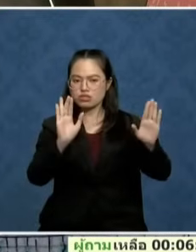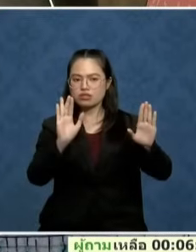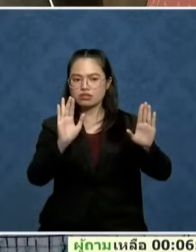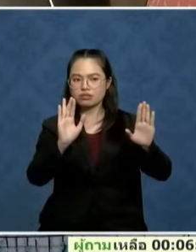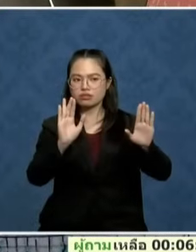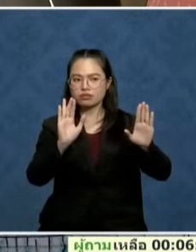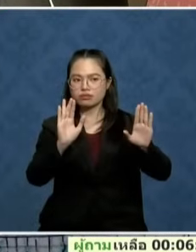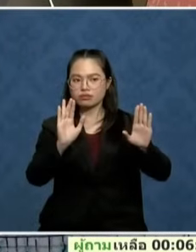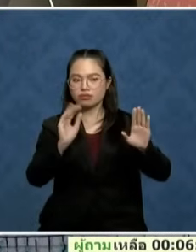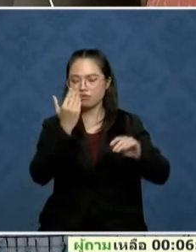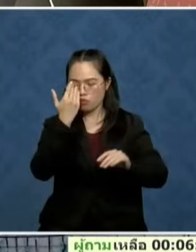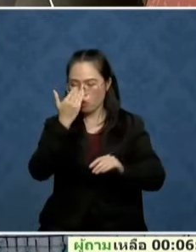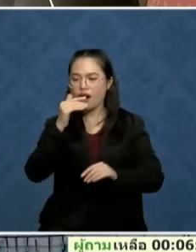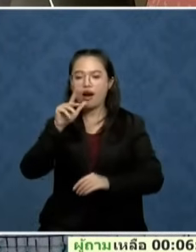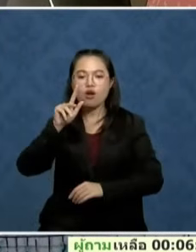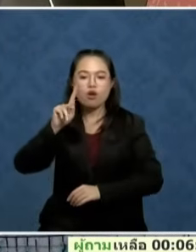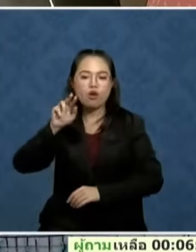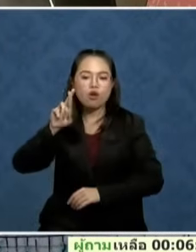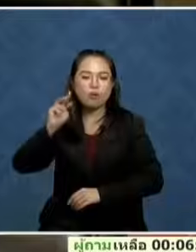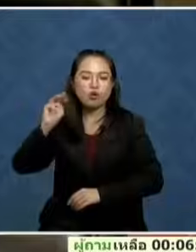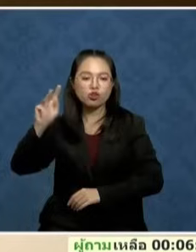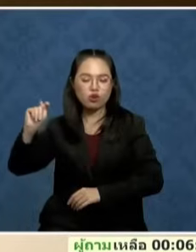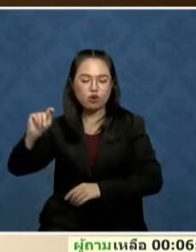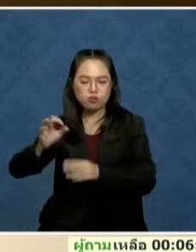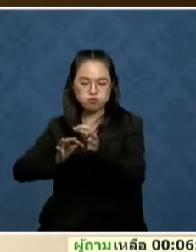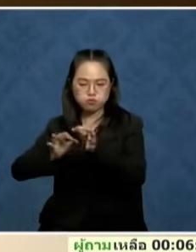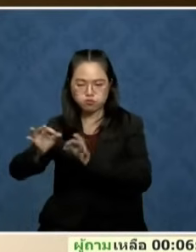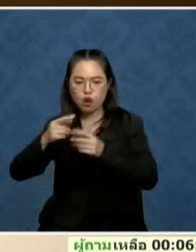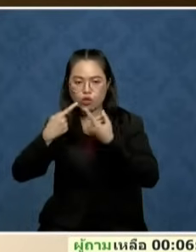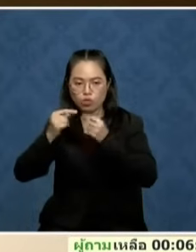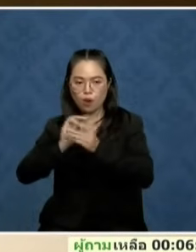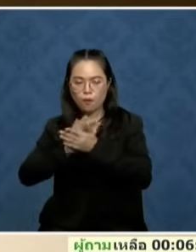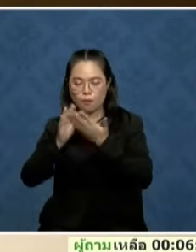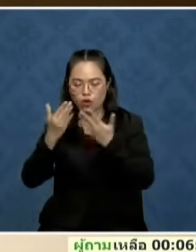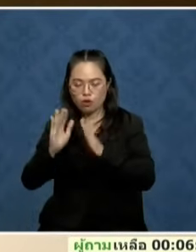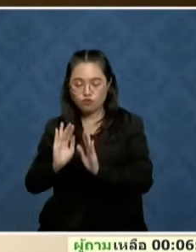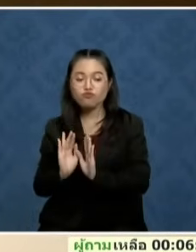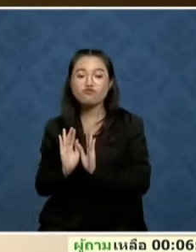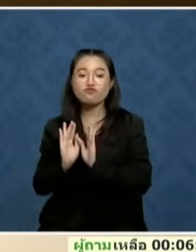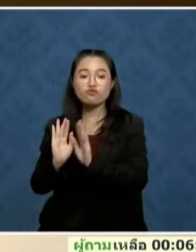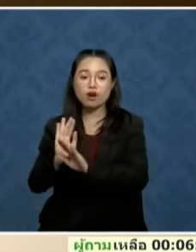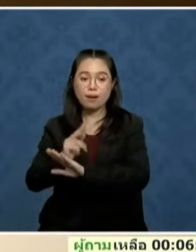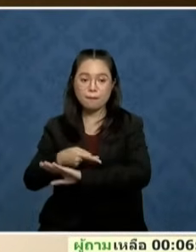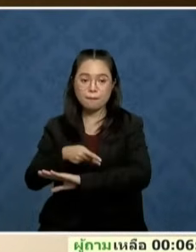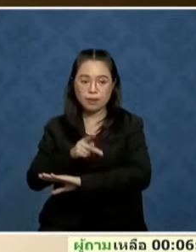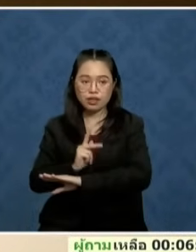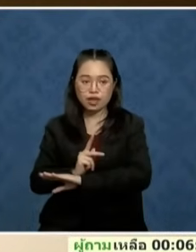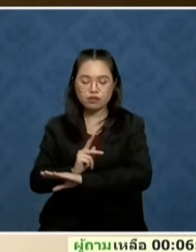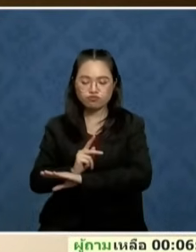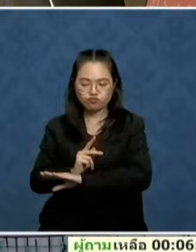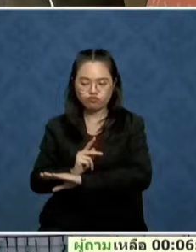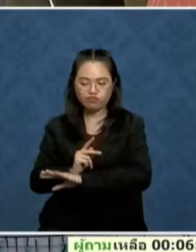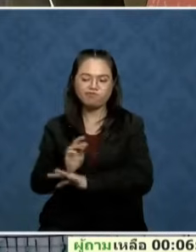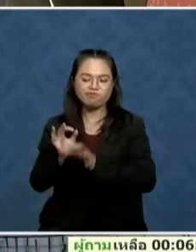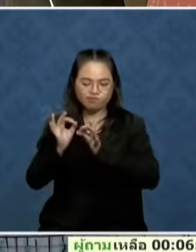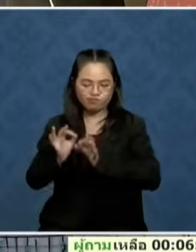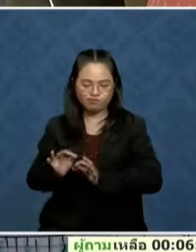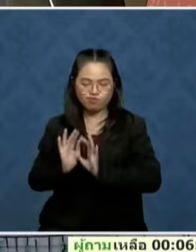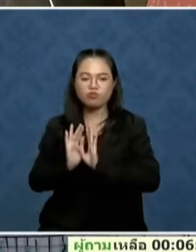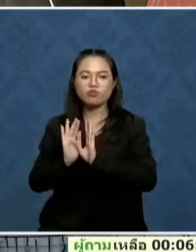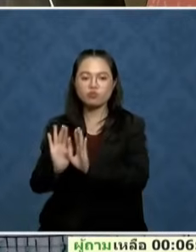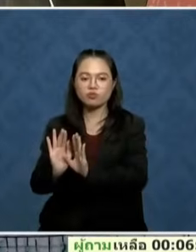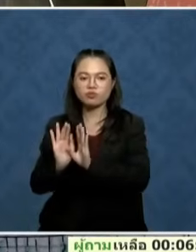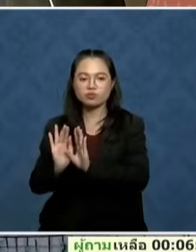ที่รัฐมนตรีได้ตอบหรือชี้แจงไปแล้วค่ะ ขอบคุณครับ ขอฝากท่านประธานได้วินิจฉัยด้วยนะคะขอบพระคุณค่